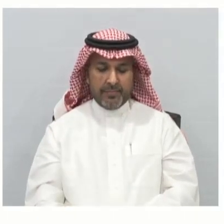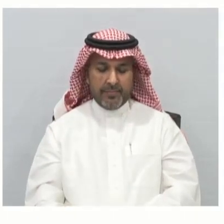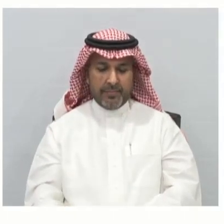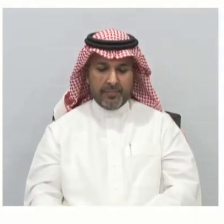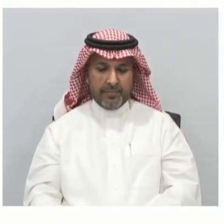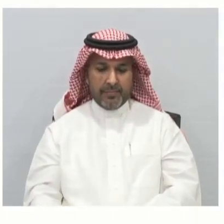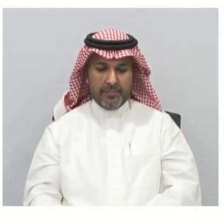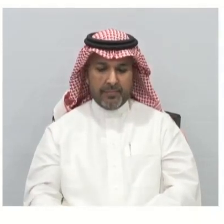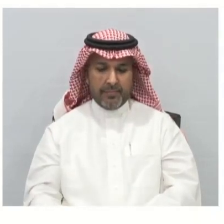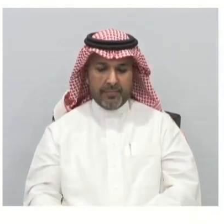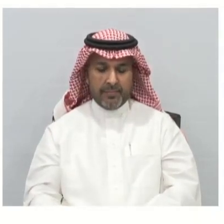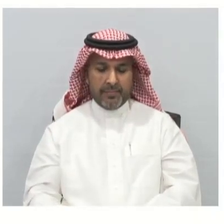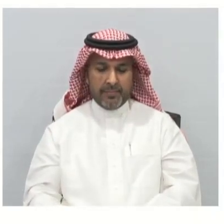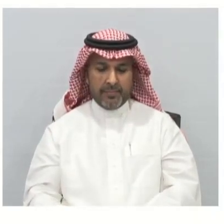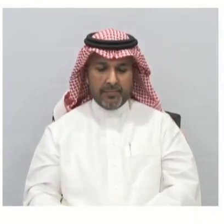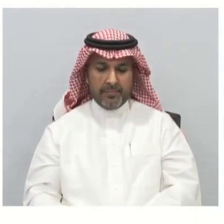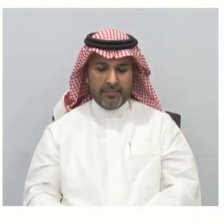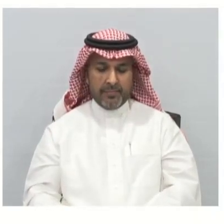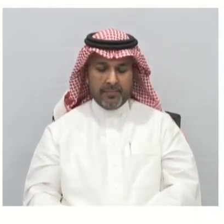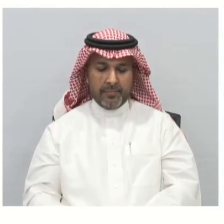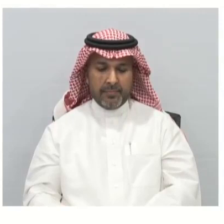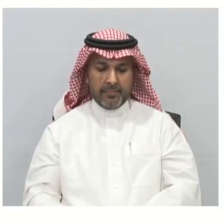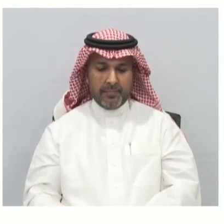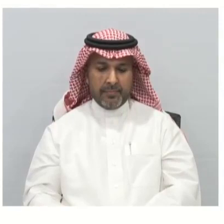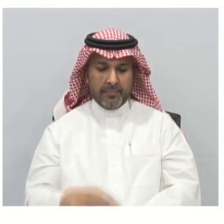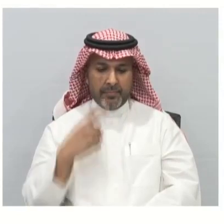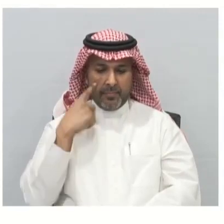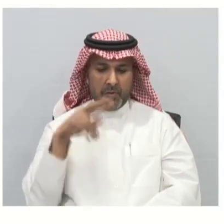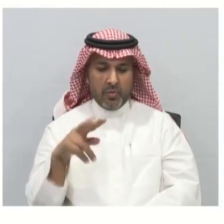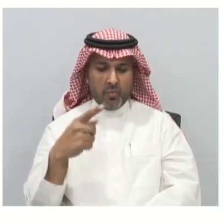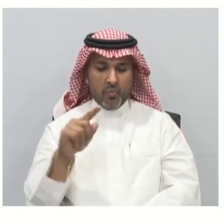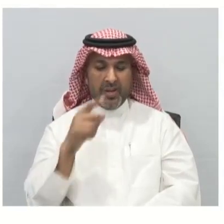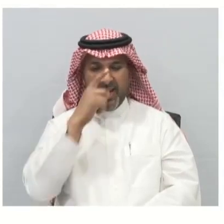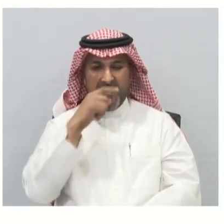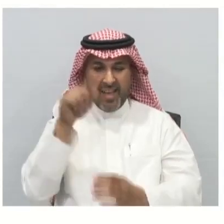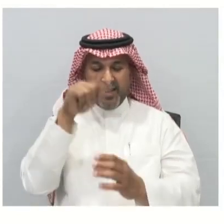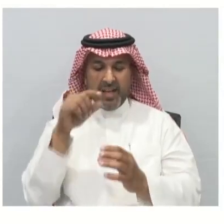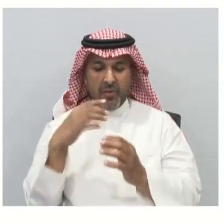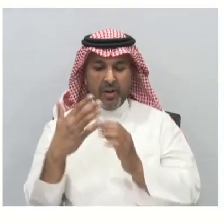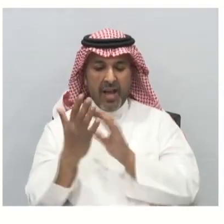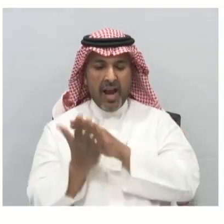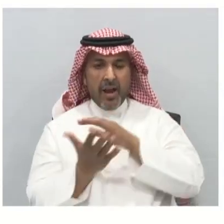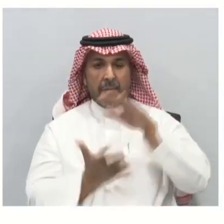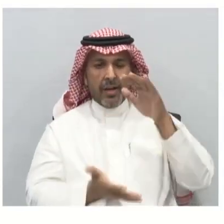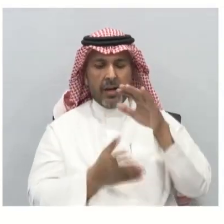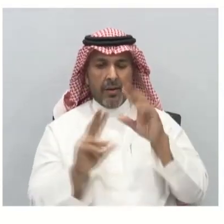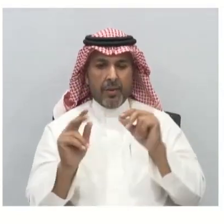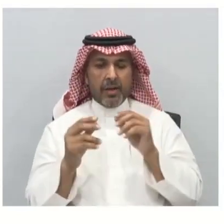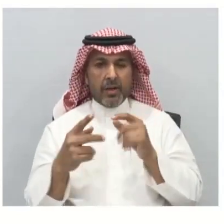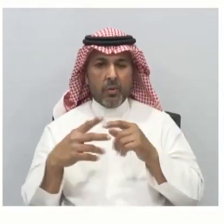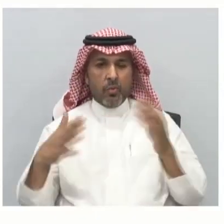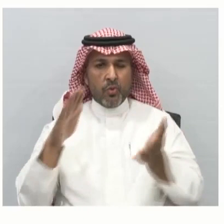ننتقل سؤال اخر اي الرموز التاليه يجعل الجمله صحيحه اضع التوقيت مباشره